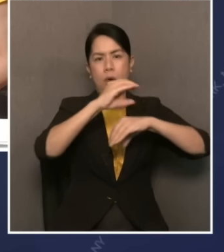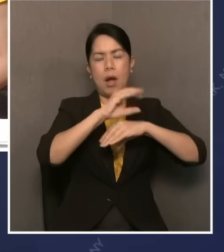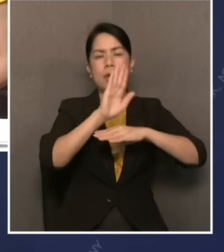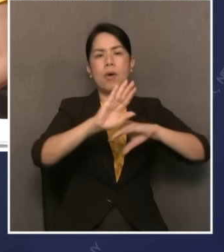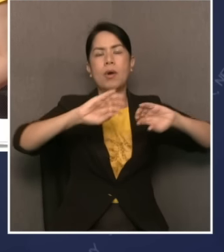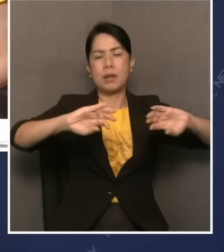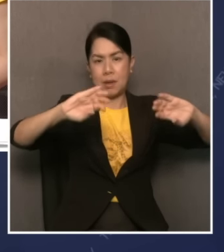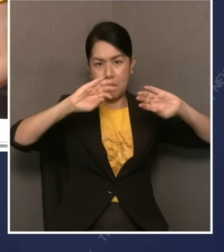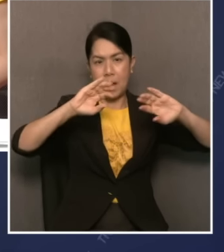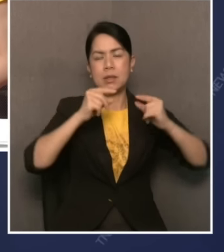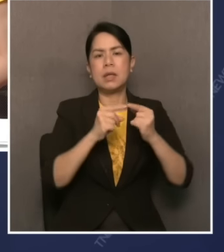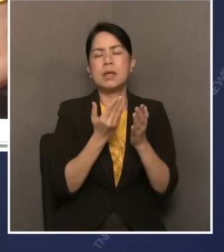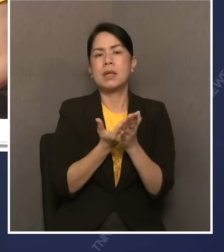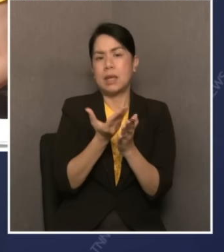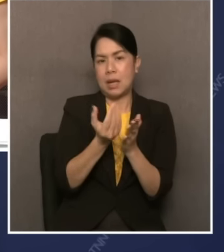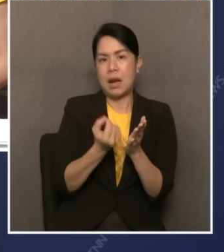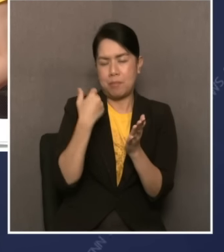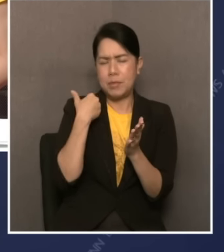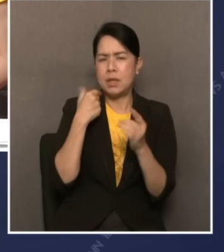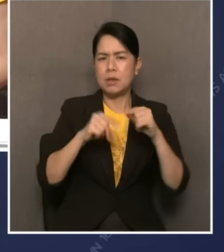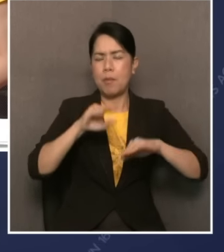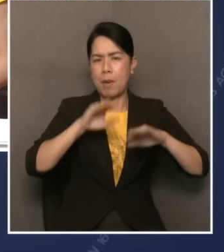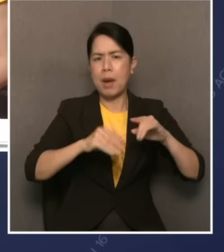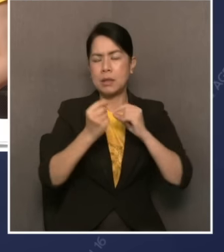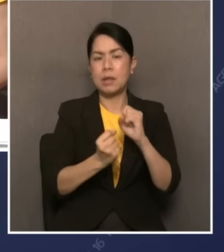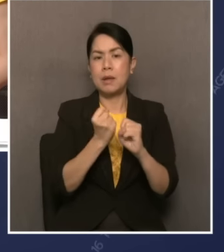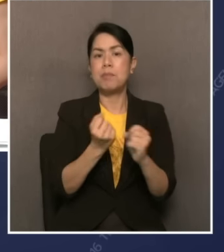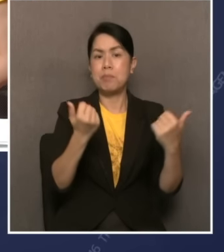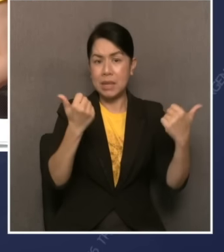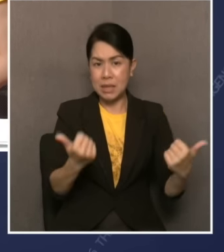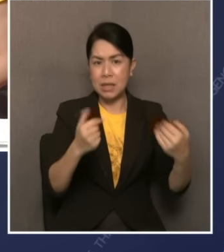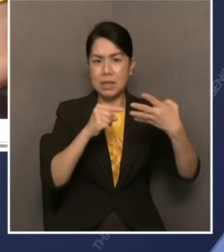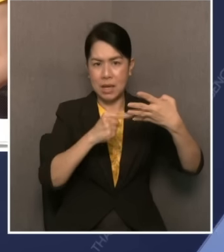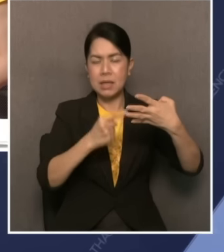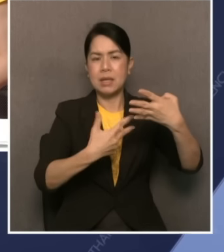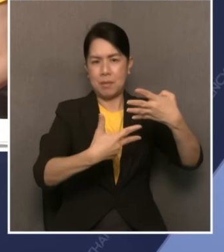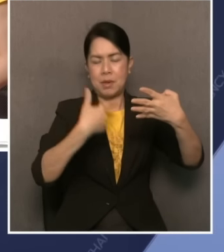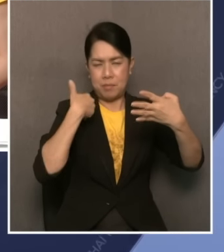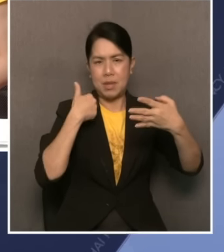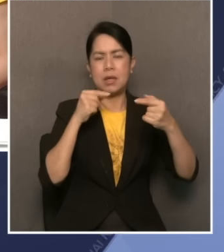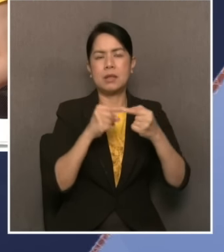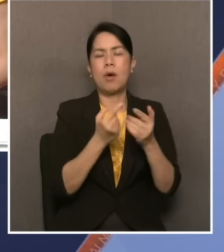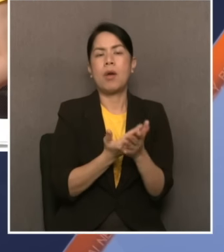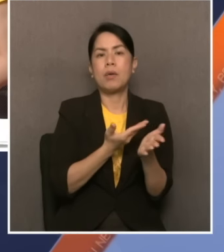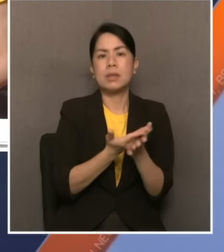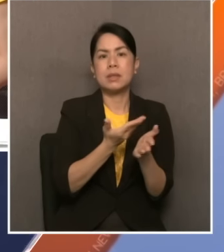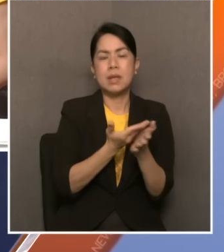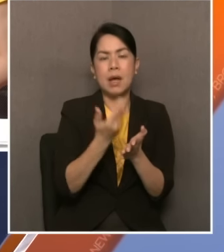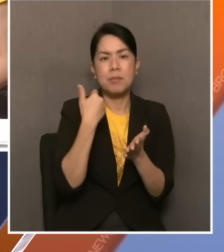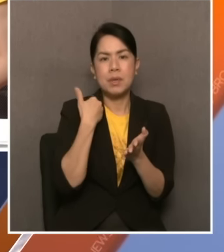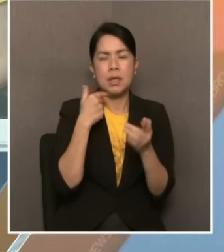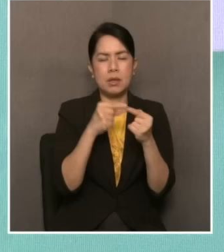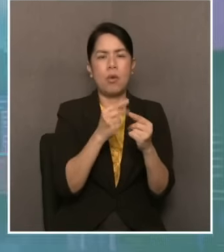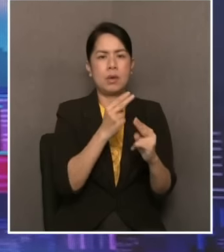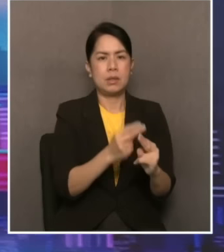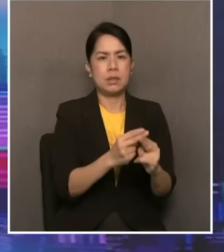จะได้รับกในช่งไตรมารทที่ 4 ของปีนี้ซึ่เรากจะใช้จ่ายผ่าน application ที่มีชื่อว่าทางรฐนั่นเ